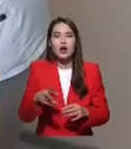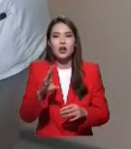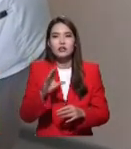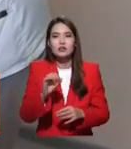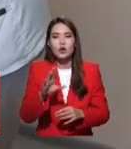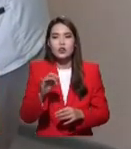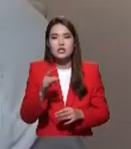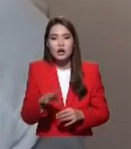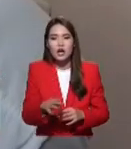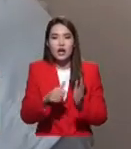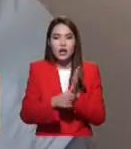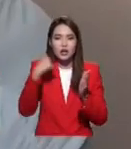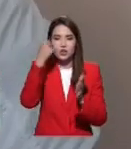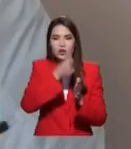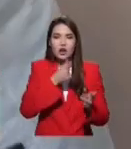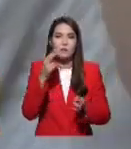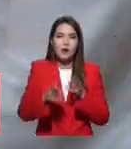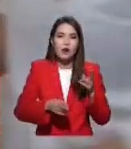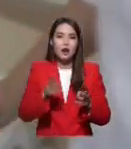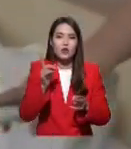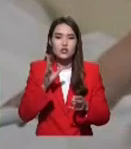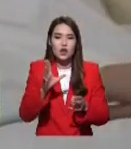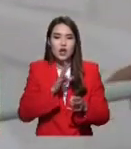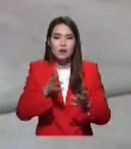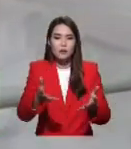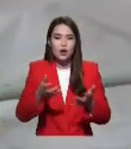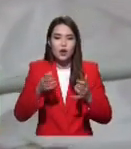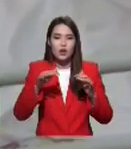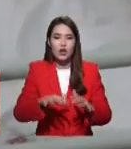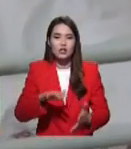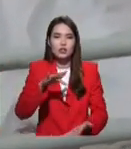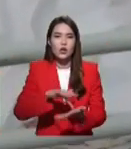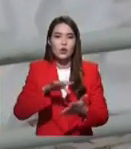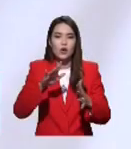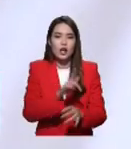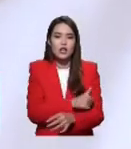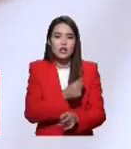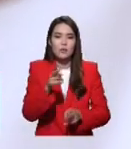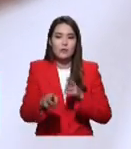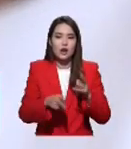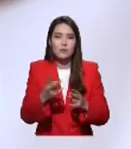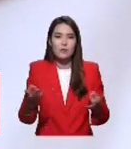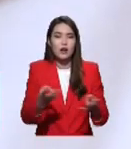тізесі 6 жылдан бері ауырады. Осы аралықта түрлі емдом қабылдап, былтырғана орталық дәрігерлері операция жасау